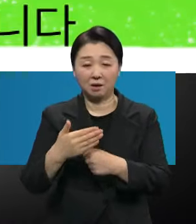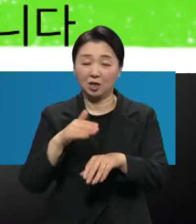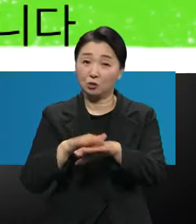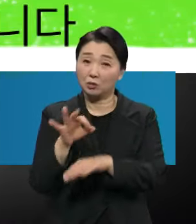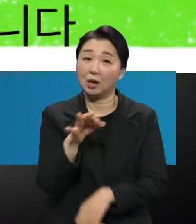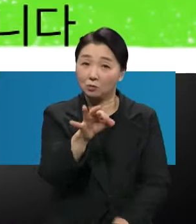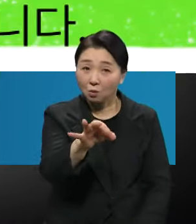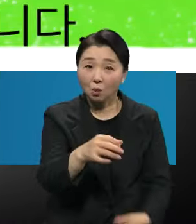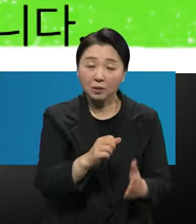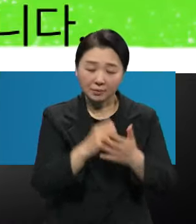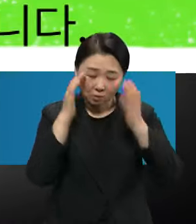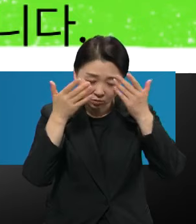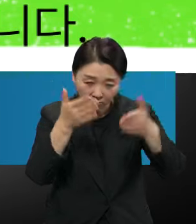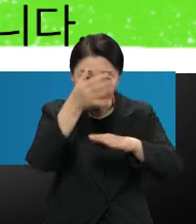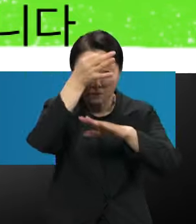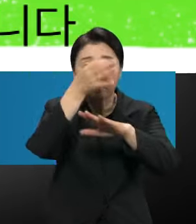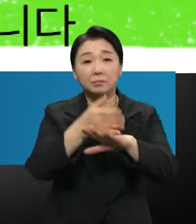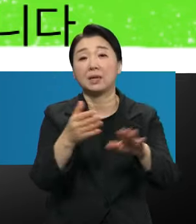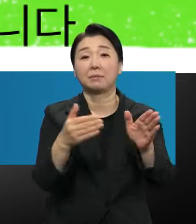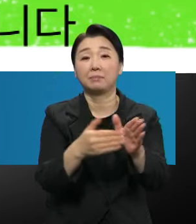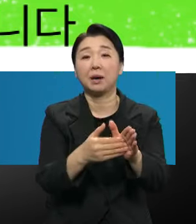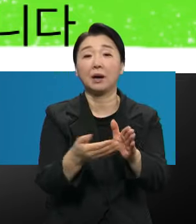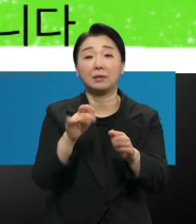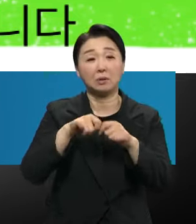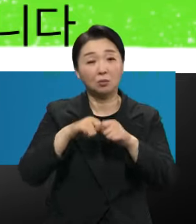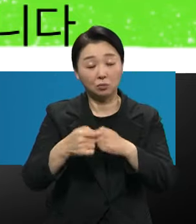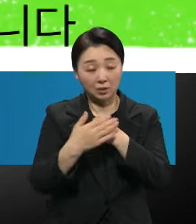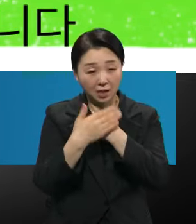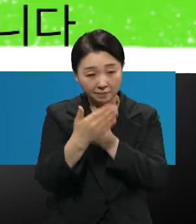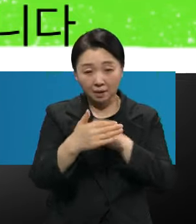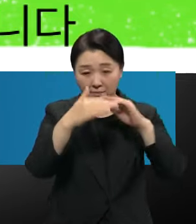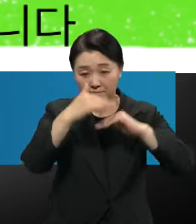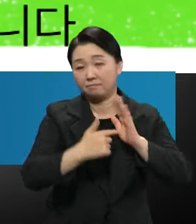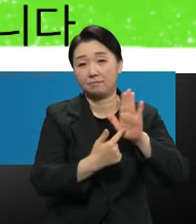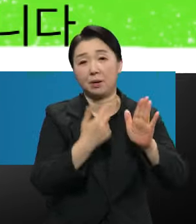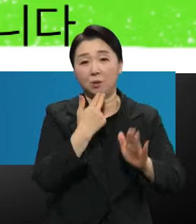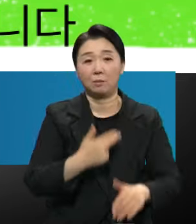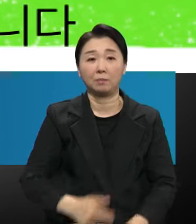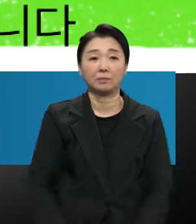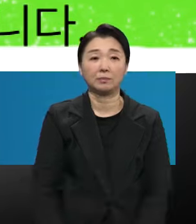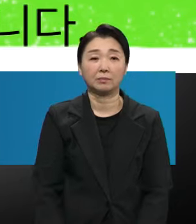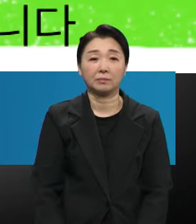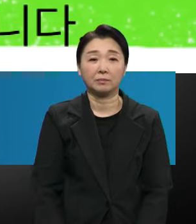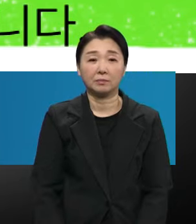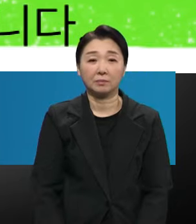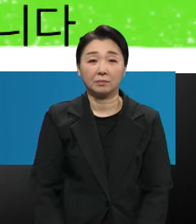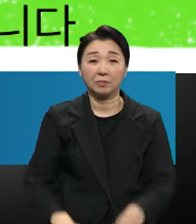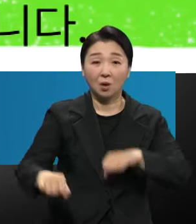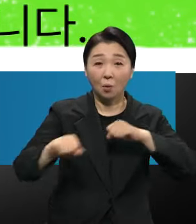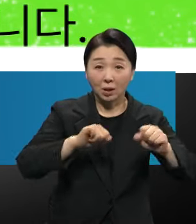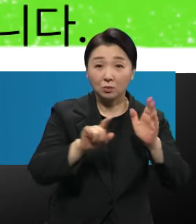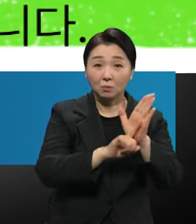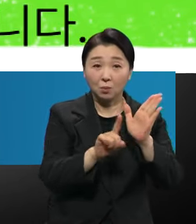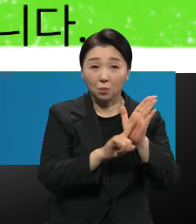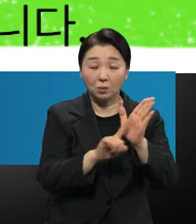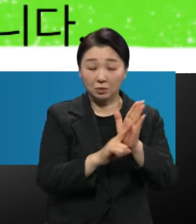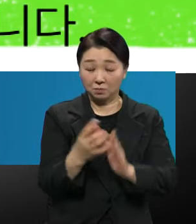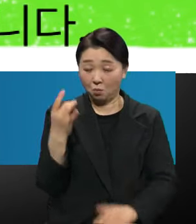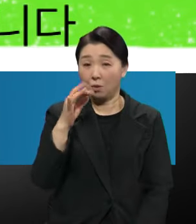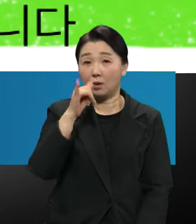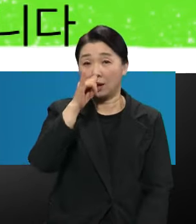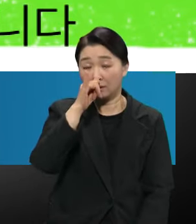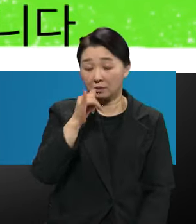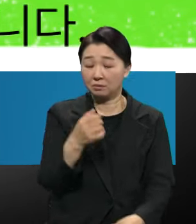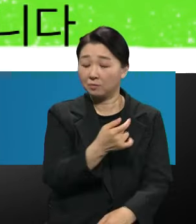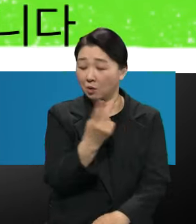전달하겠다면서 혼동을 드려 죄송하다고 사과했지만 구체적인 혜택은 밝히지 않았습니다. 서포터즈 모집은 기존에 있던